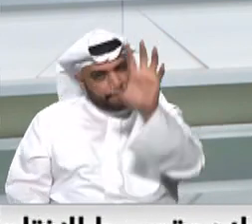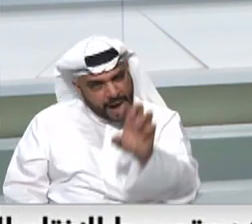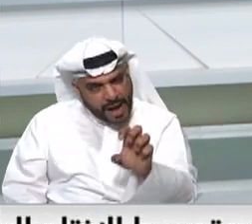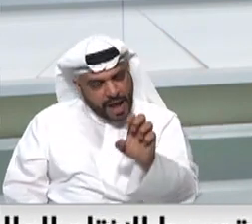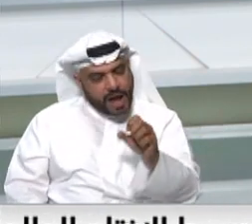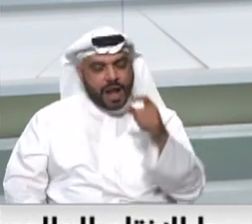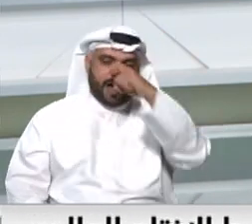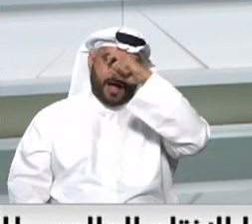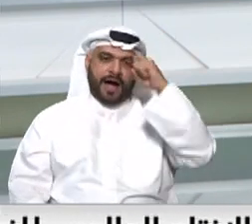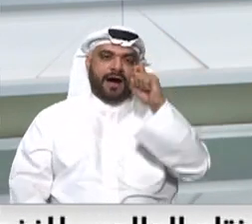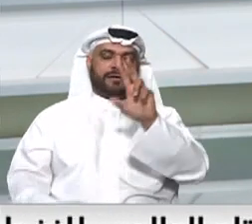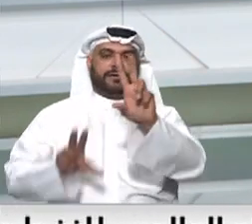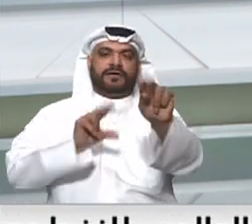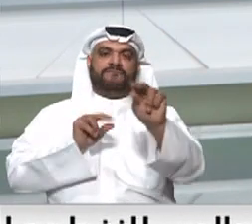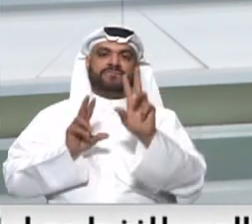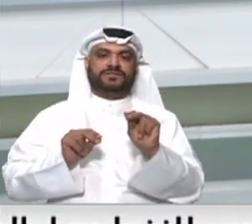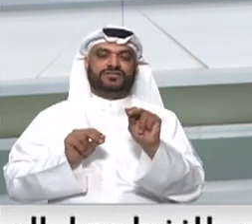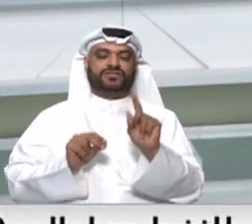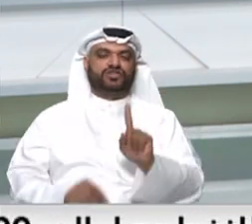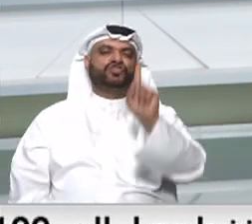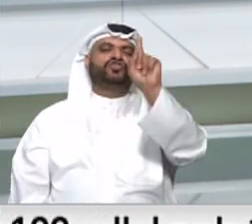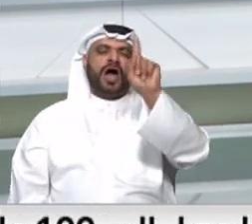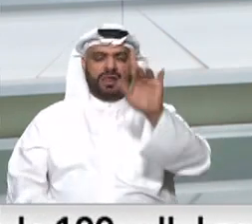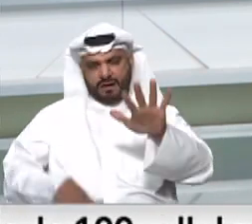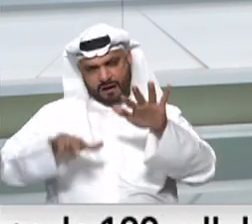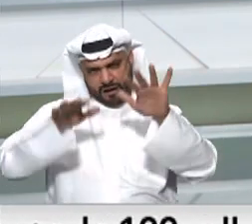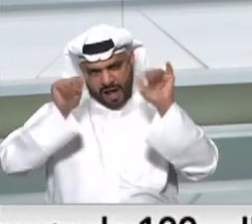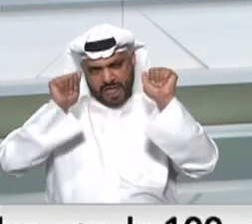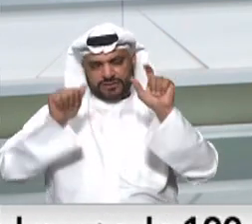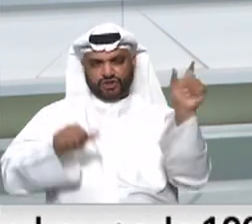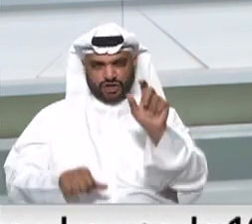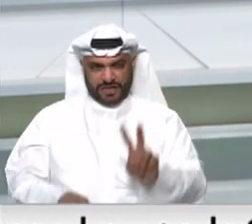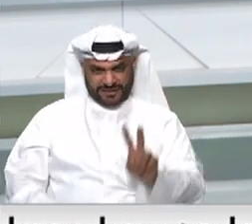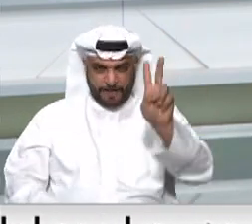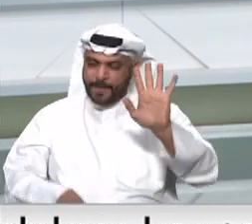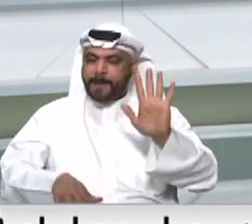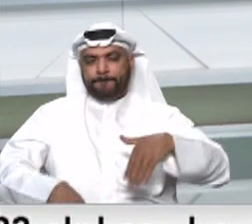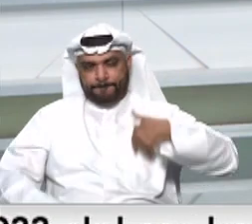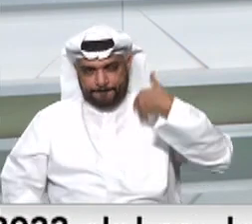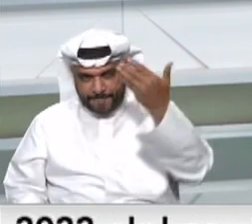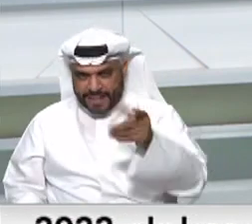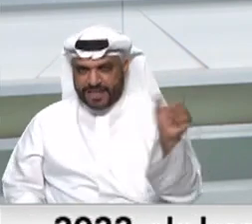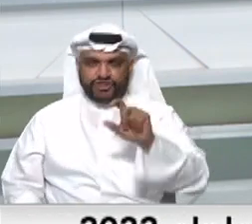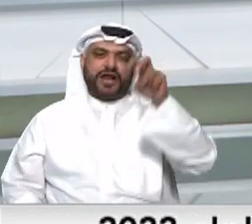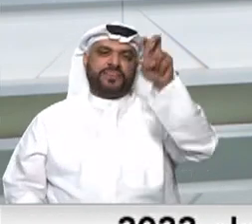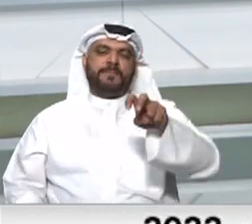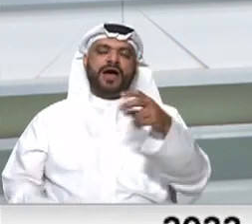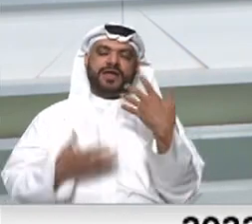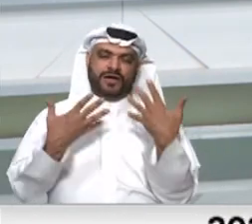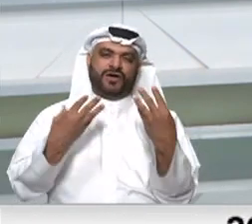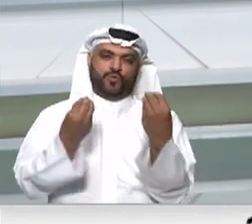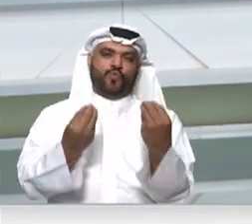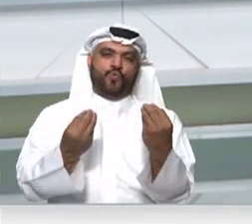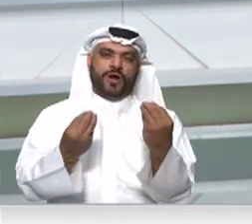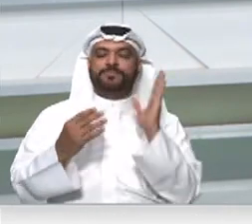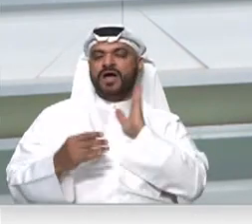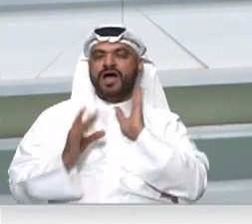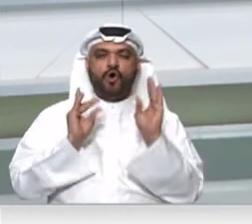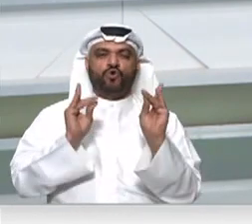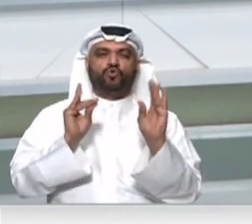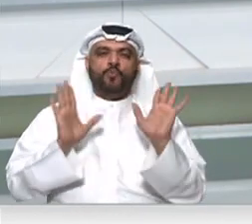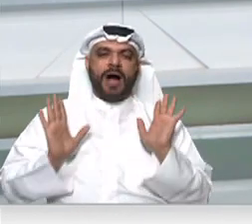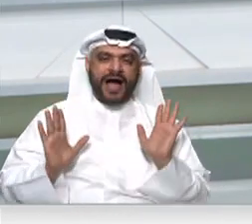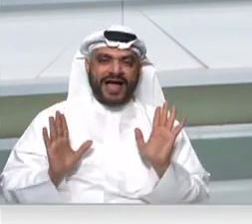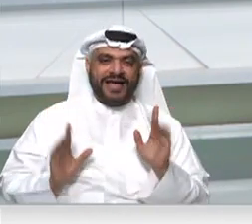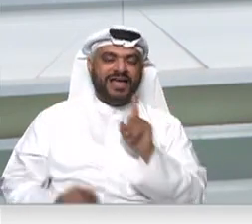وهواء غربي خفيفه لو معتدل من ثمانيه الى 35 وحول هذه المعدلات ايضا في يوم الاحد من عشره الى 35 و48